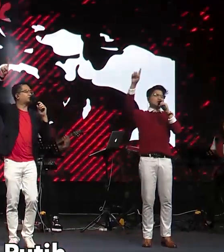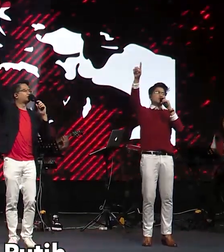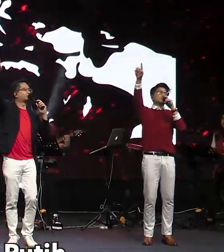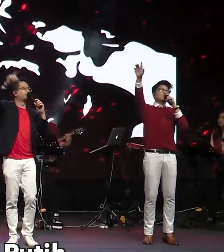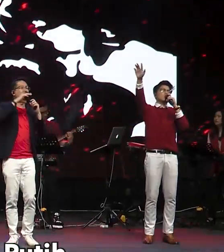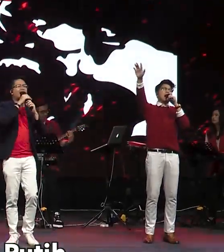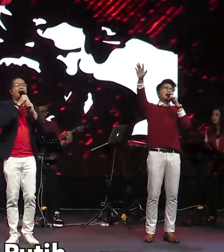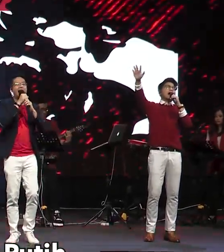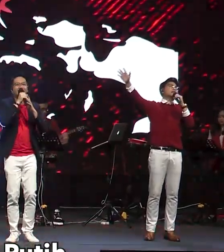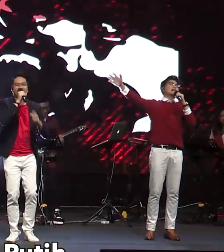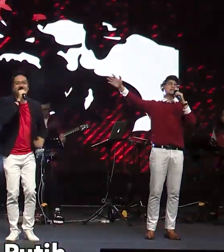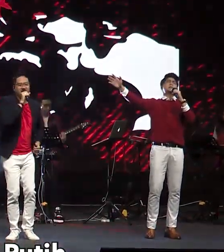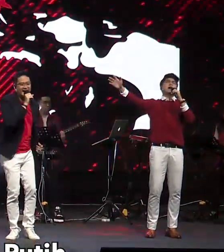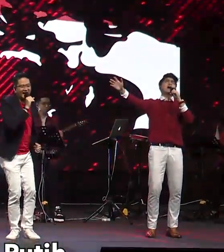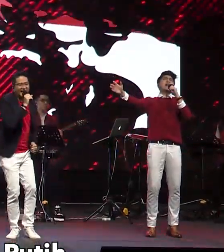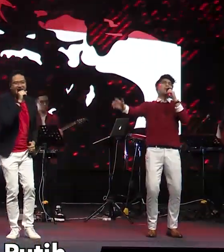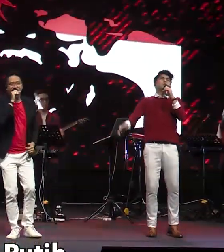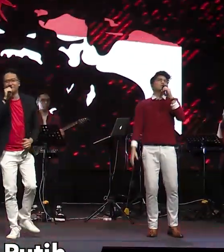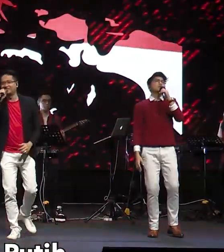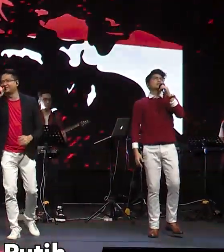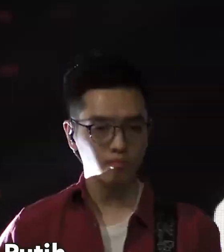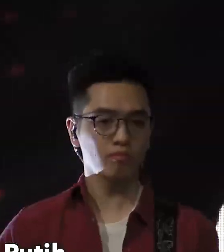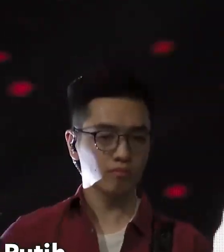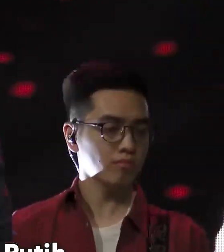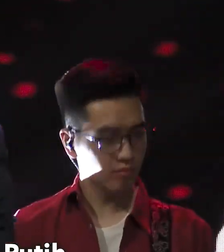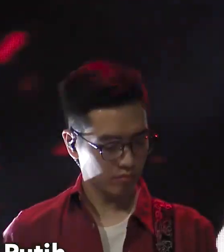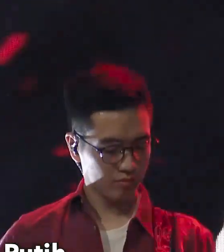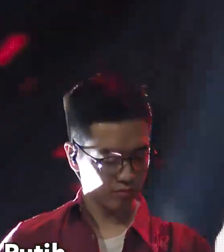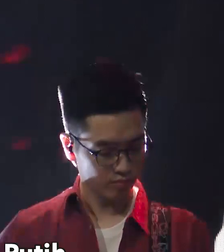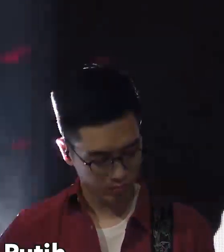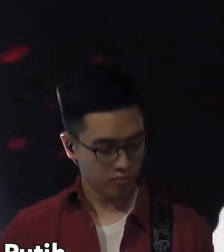Yesus, Yesus Tuhan atas merah putih.